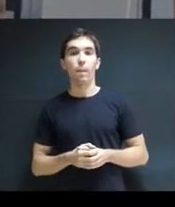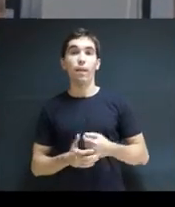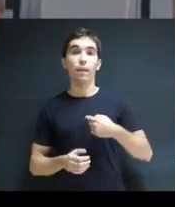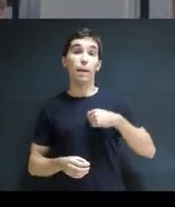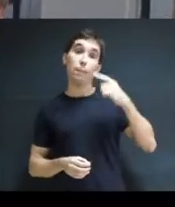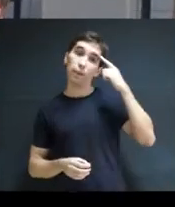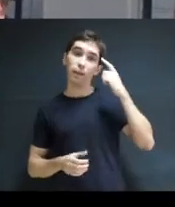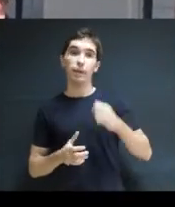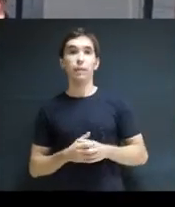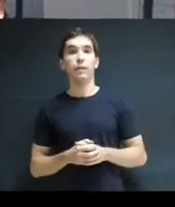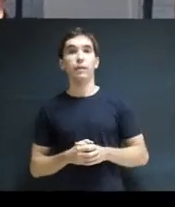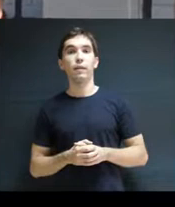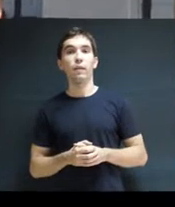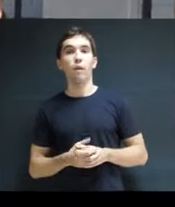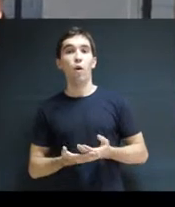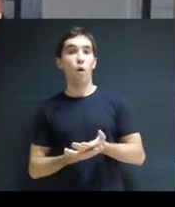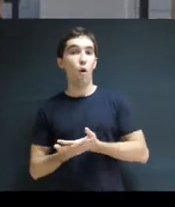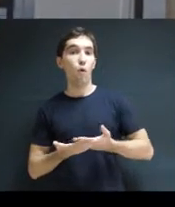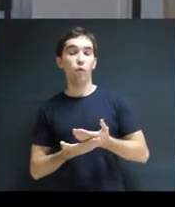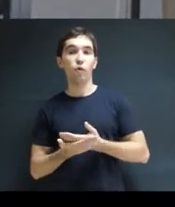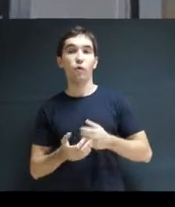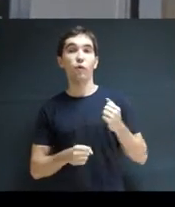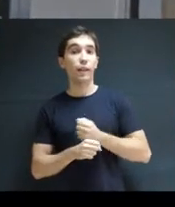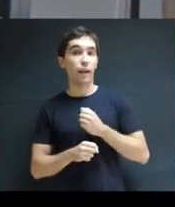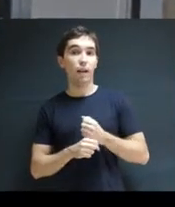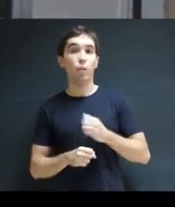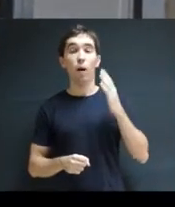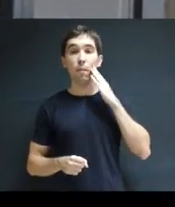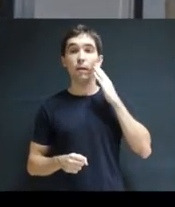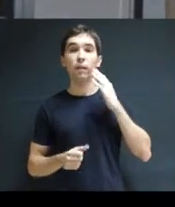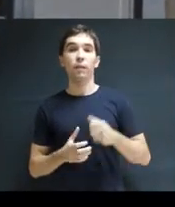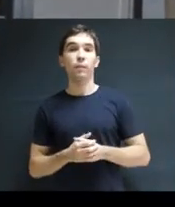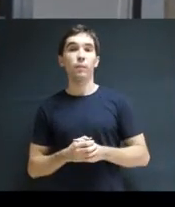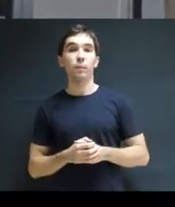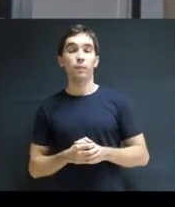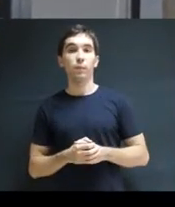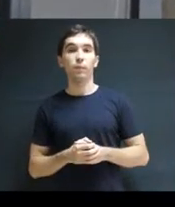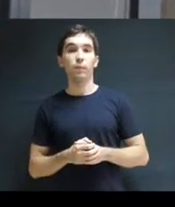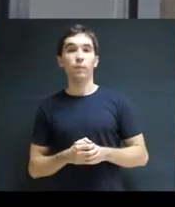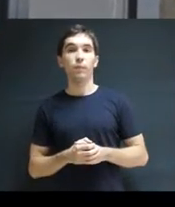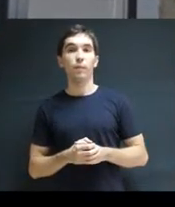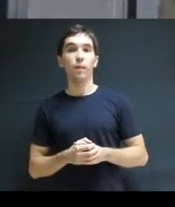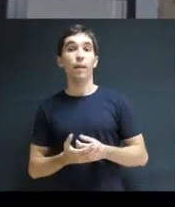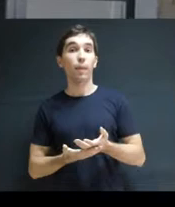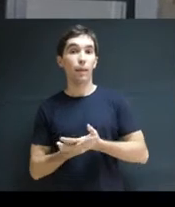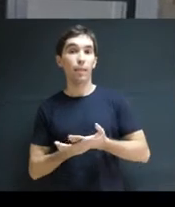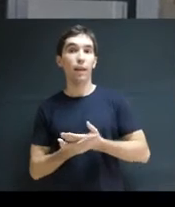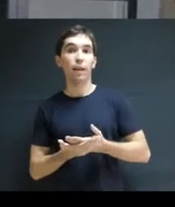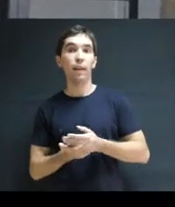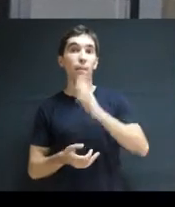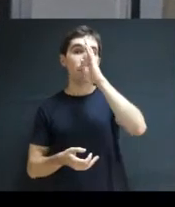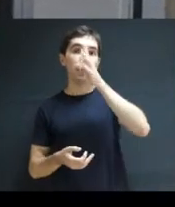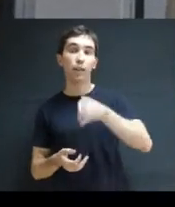Ja mislim da su osnovne postavke našeg rada u Sjedinjenim Američkim Državama temeljene na psihološkom okviru